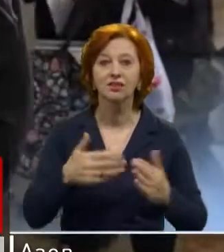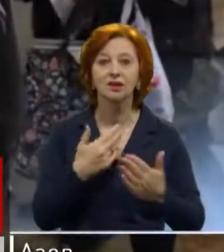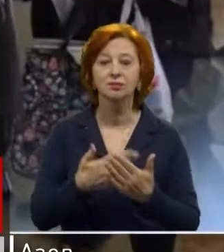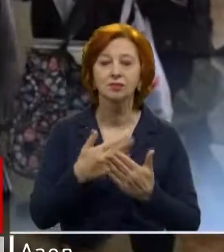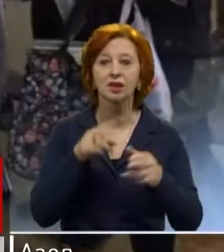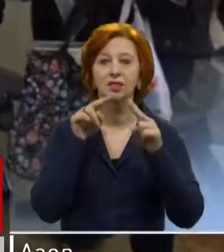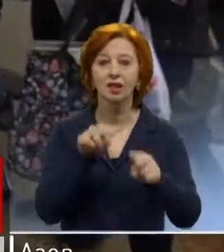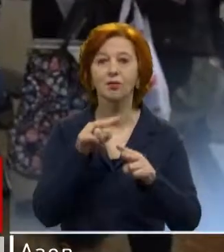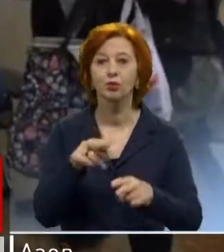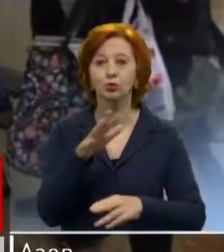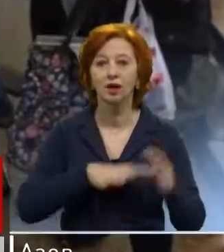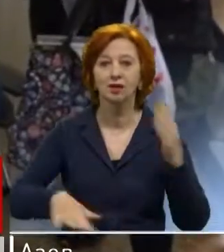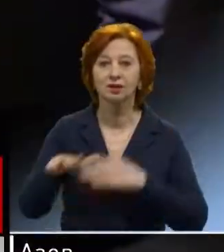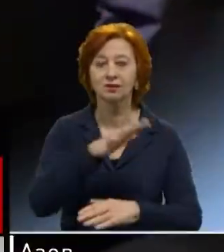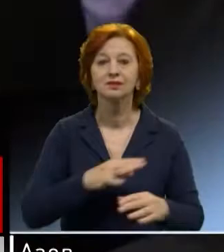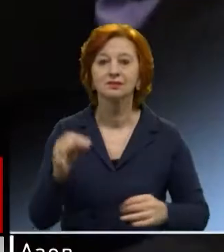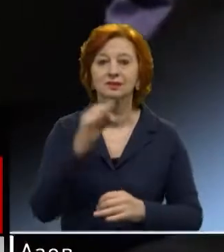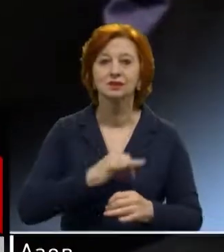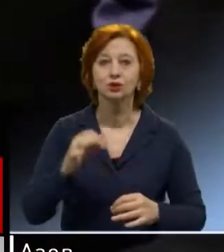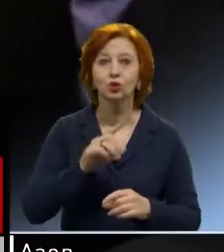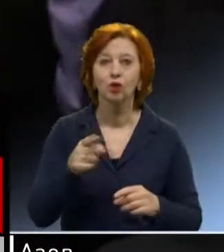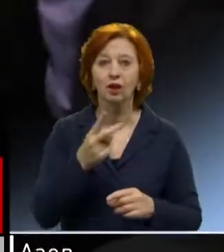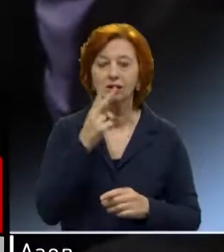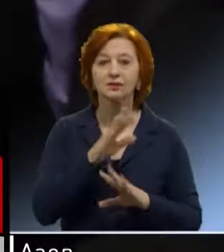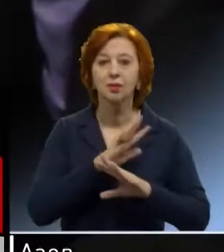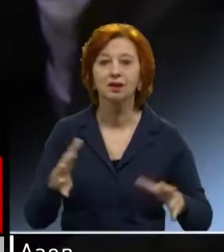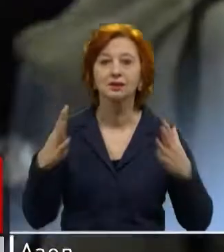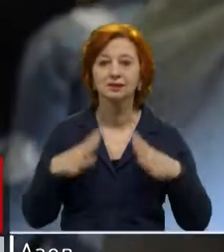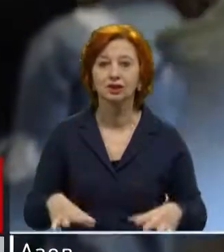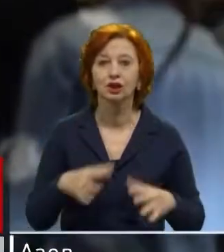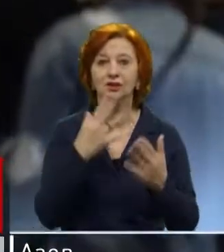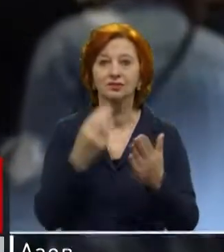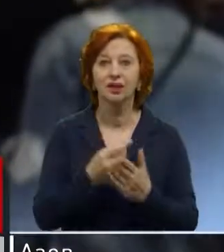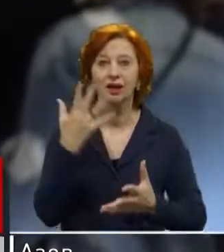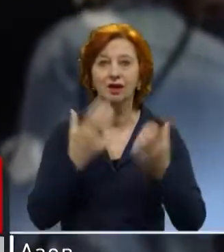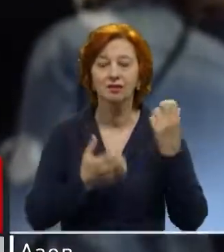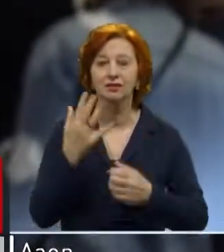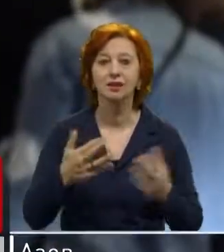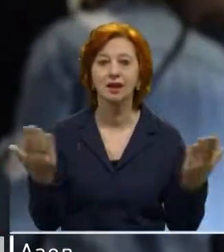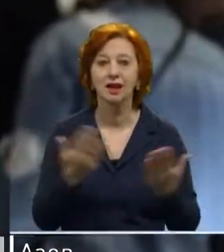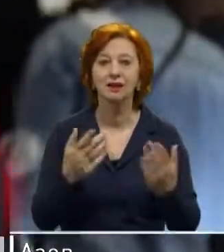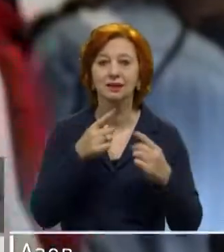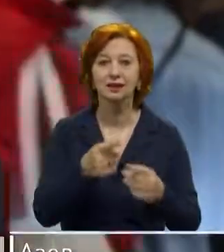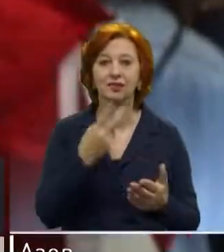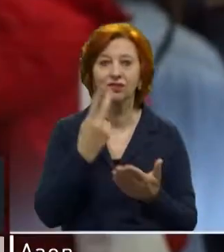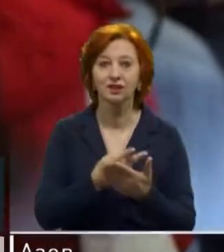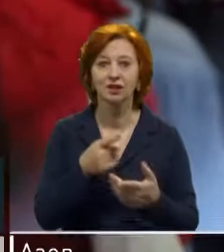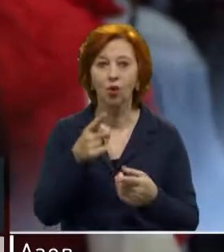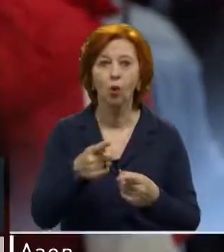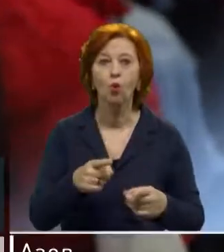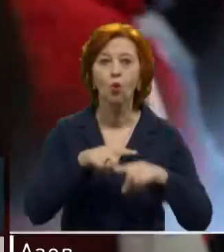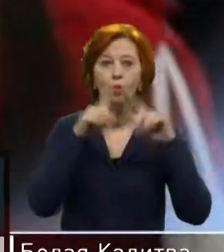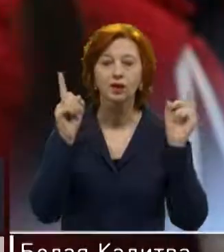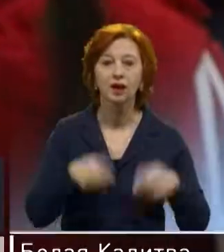из Венесуэлы, услышала историю, после которой не смогла сдержать своих эмоций. Я здесь увидела уникальную вещь, которую не